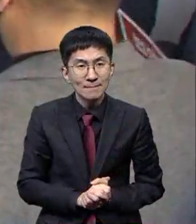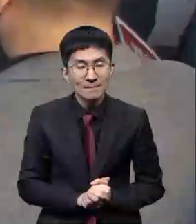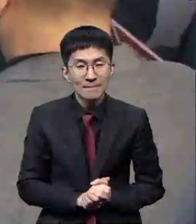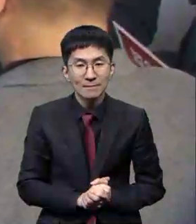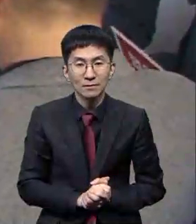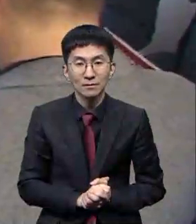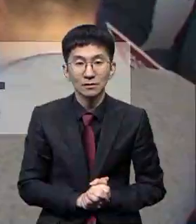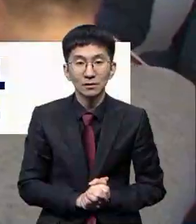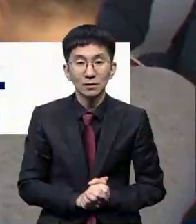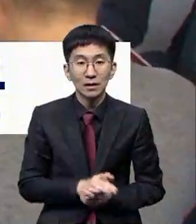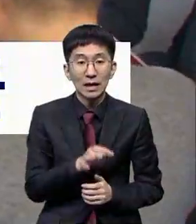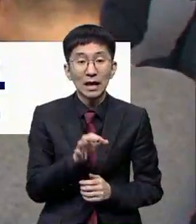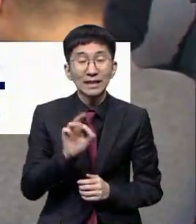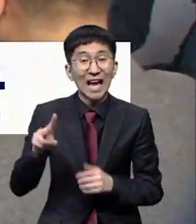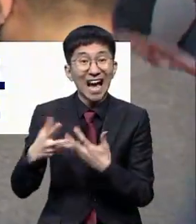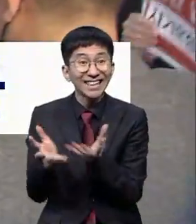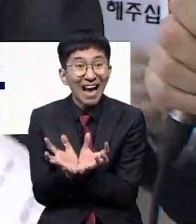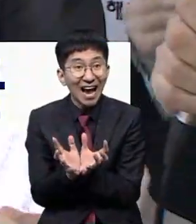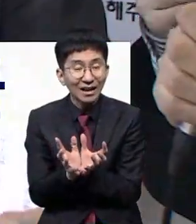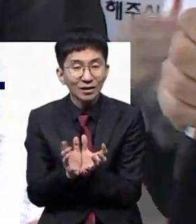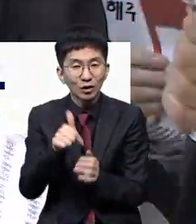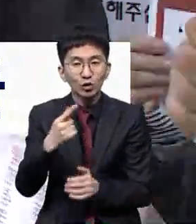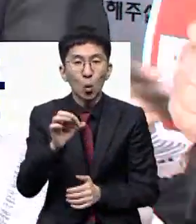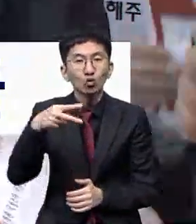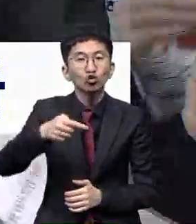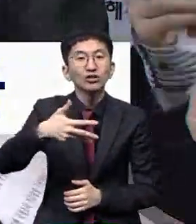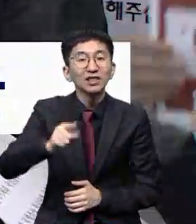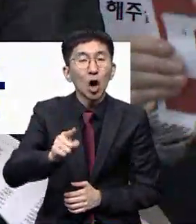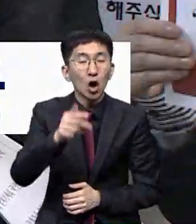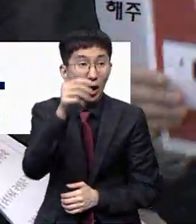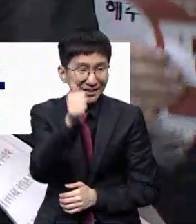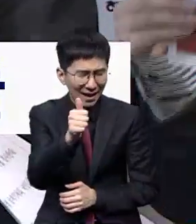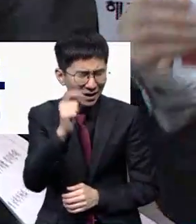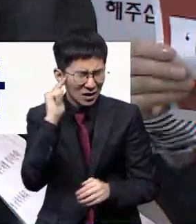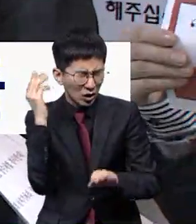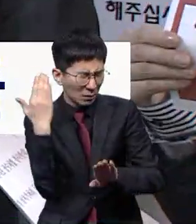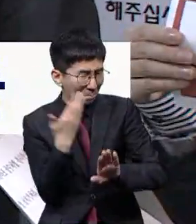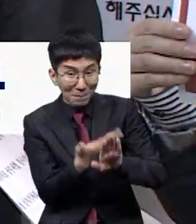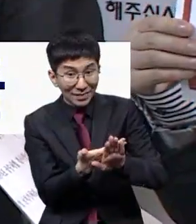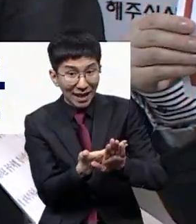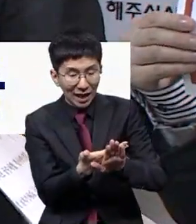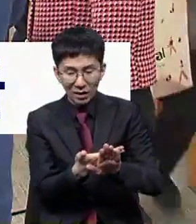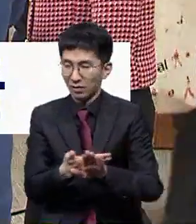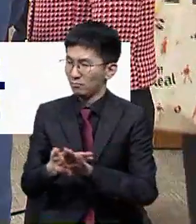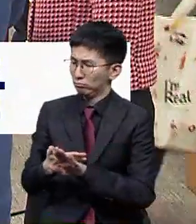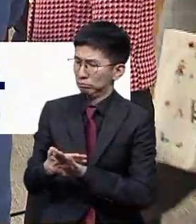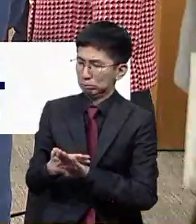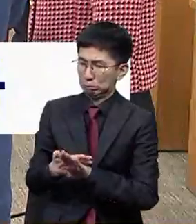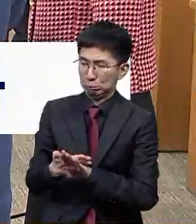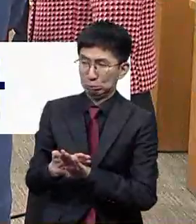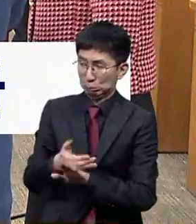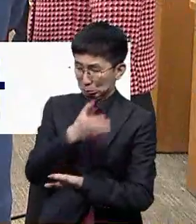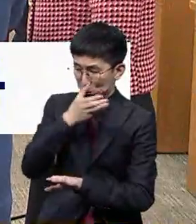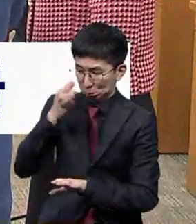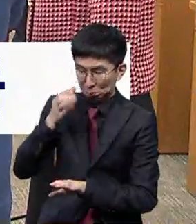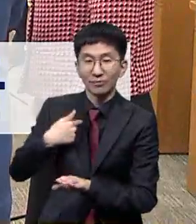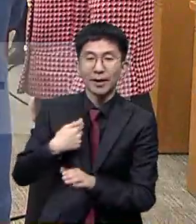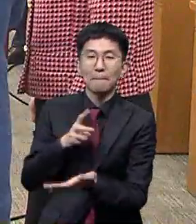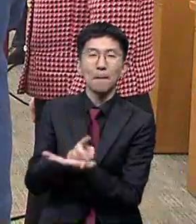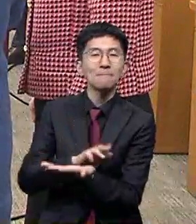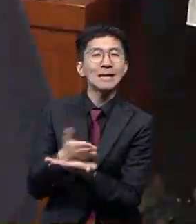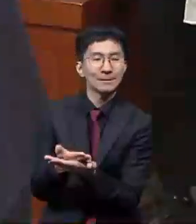야당의 공수처장 추천 거부권을 무력화하는 공수처법 개정안 처리 과정에서 여야 충돌은 극한으로